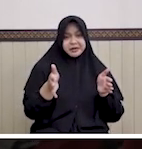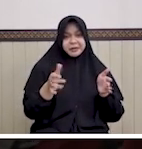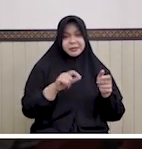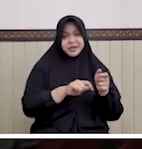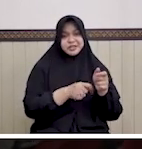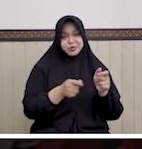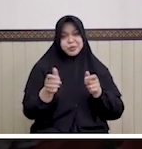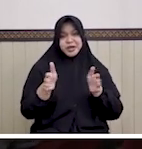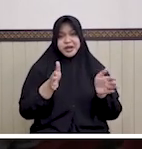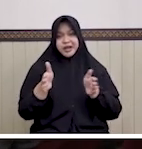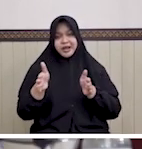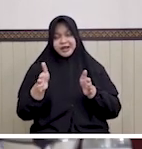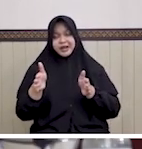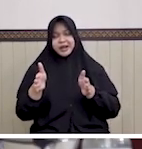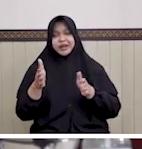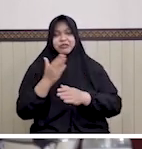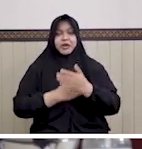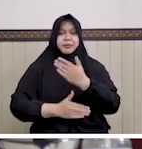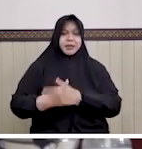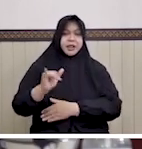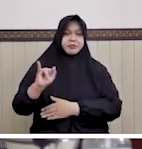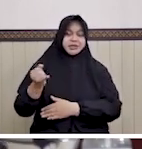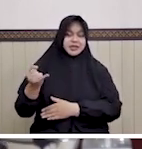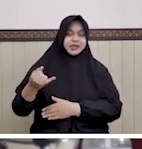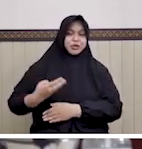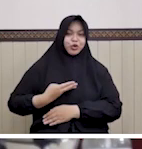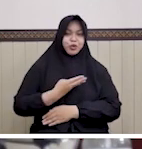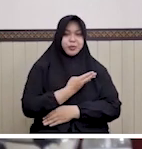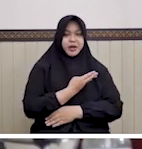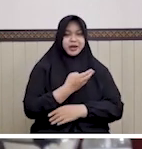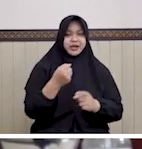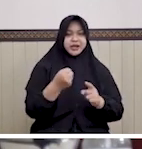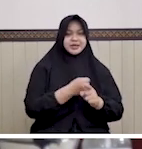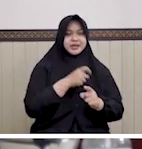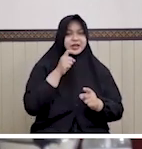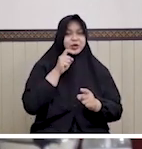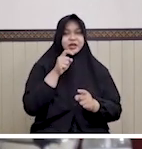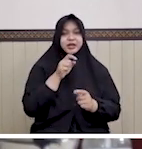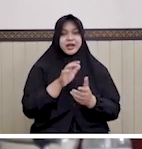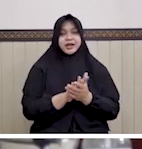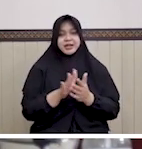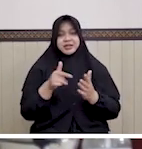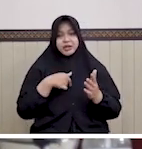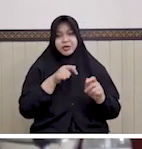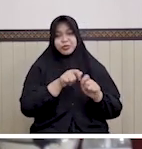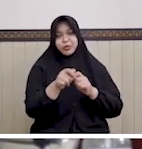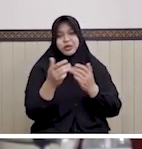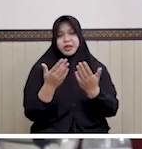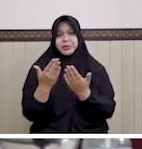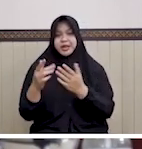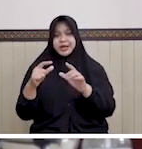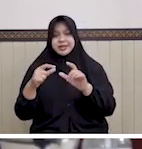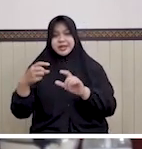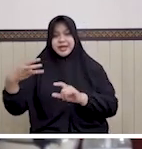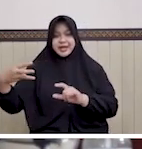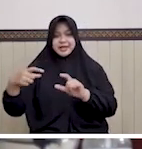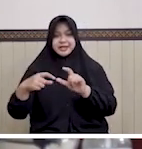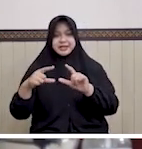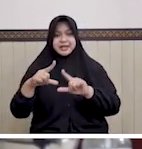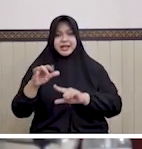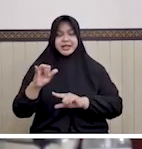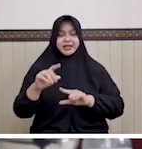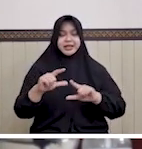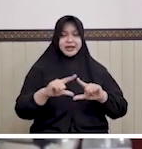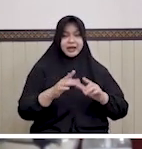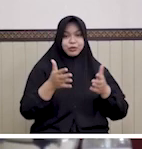menjadi korban kekerasan seksual Oh iya kalau kita kasih udah buat es Alila tadi aplikasi FB kesana pasar anak ya Iya apa bukan hanya